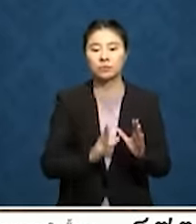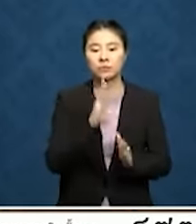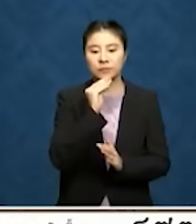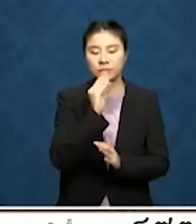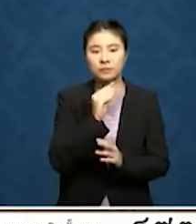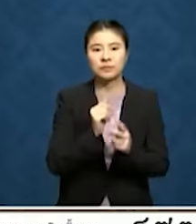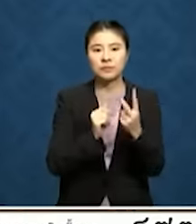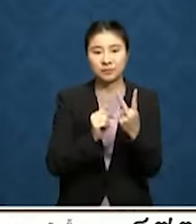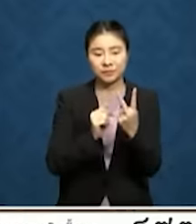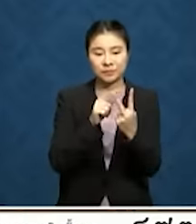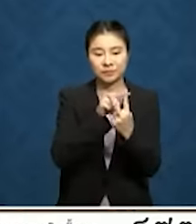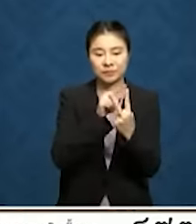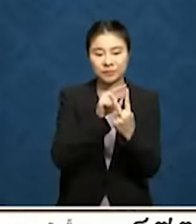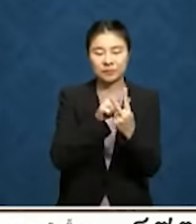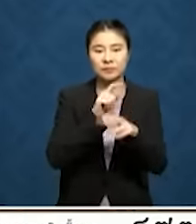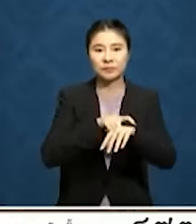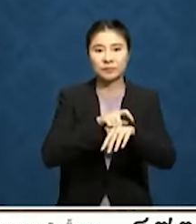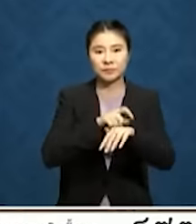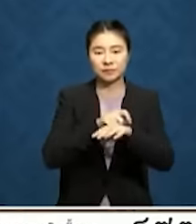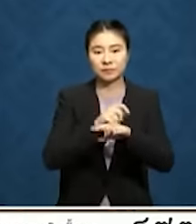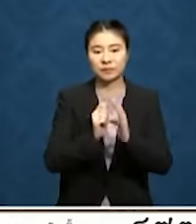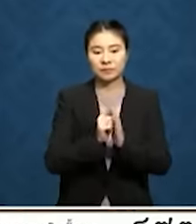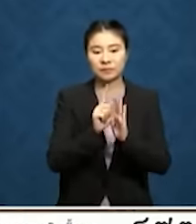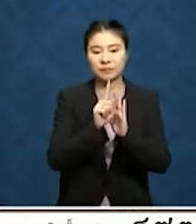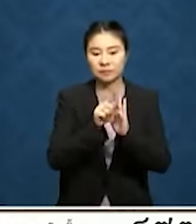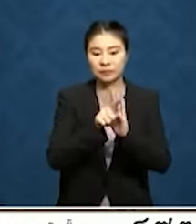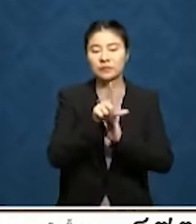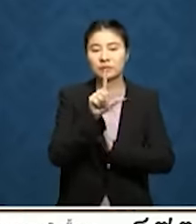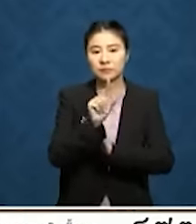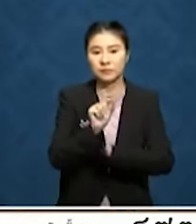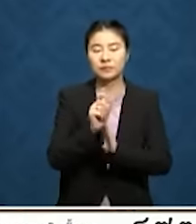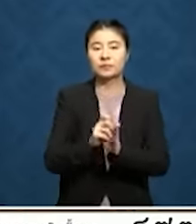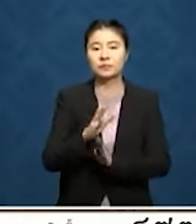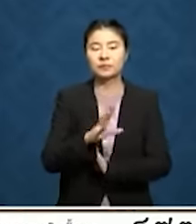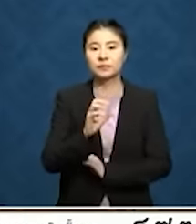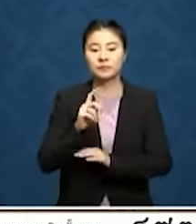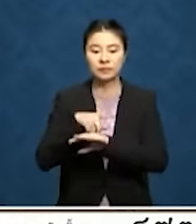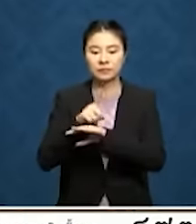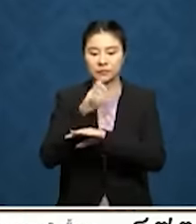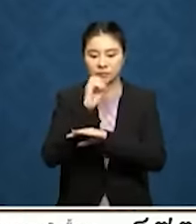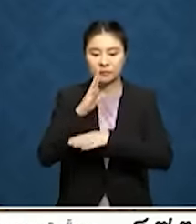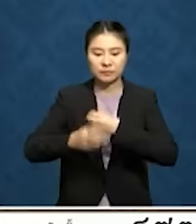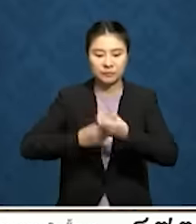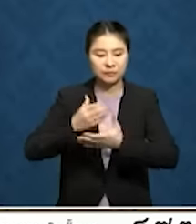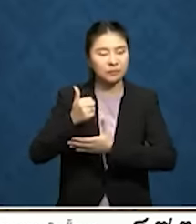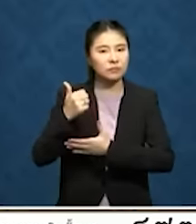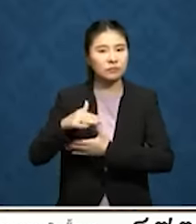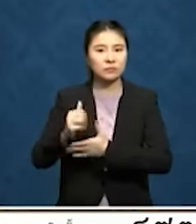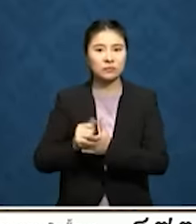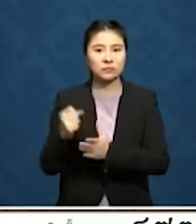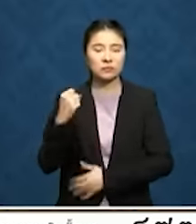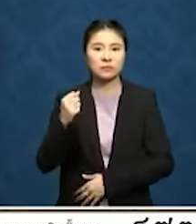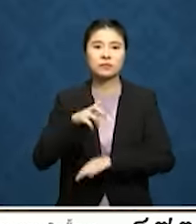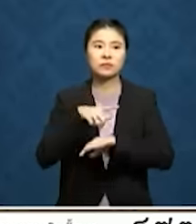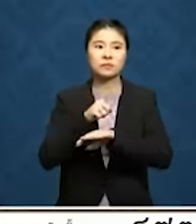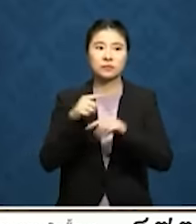เป็นเวลา20นาทีส่วนที่ท่านประธานบอกว่าจะต้องมาลงมติว่าจะอภิปรายได้หรือไม่เนี่ยเป็นอำนาจของท่านประธานและที่สำคัญ